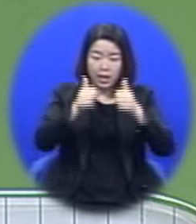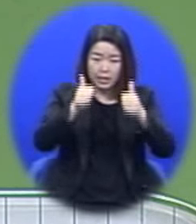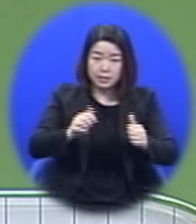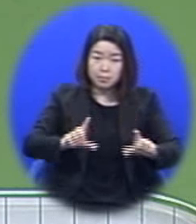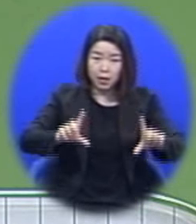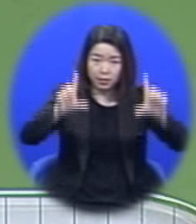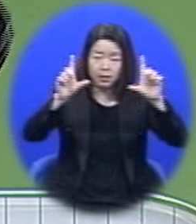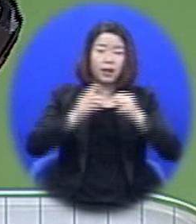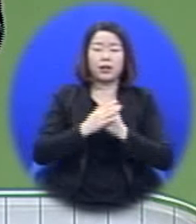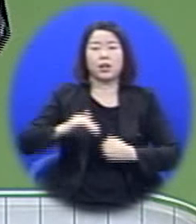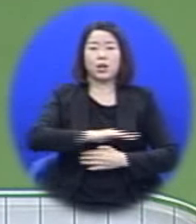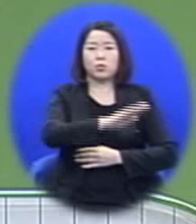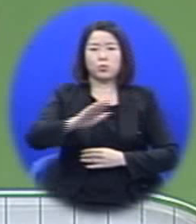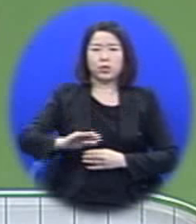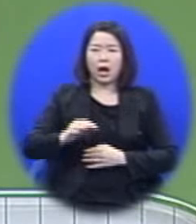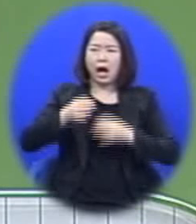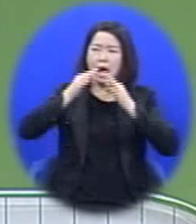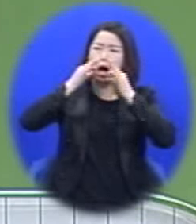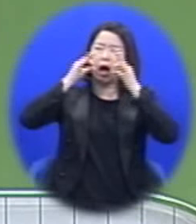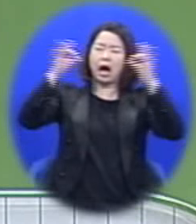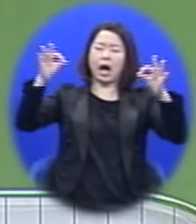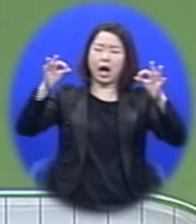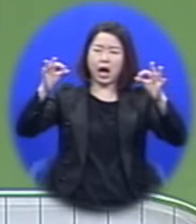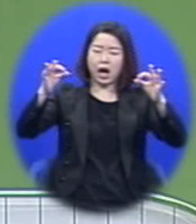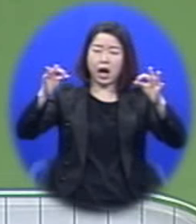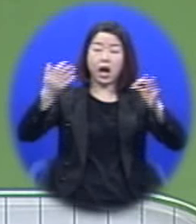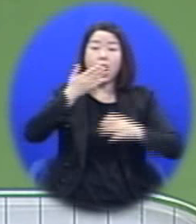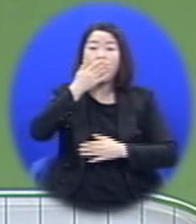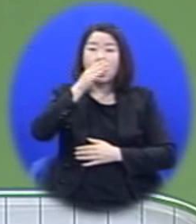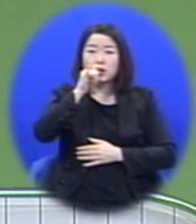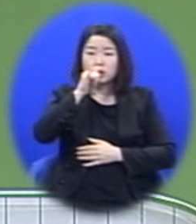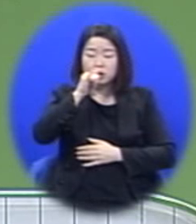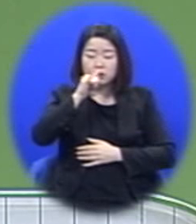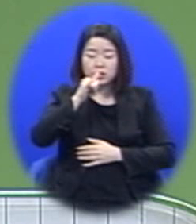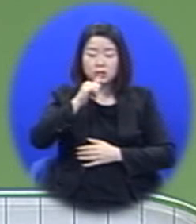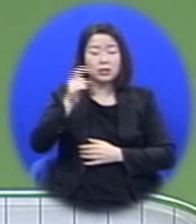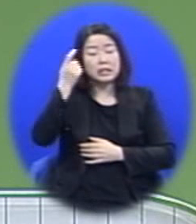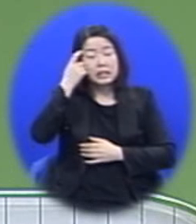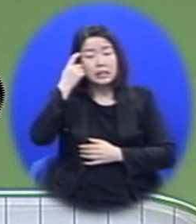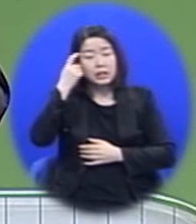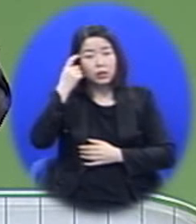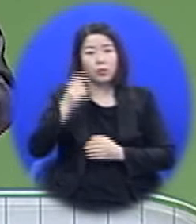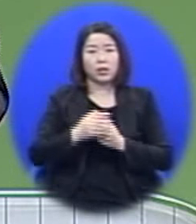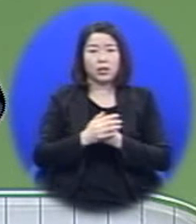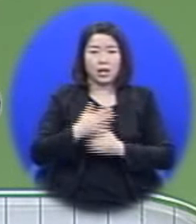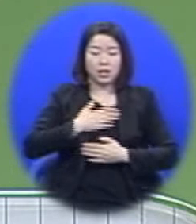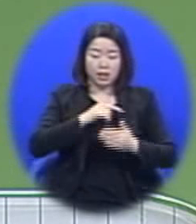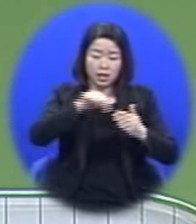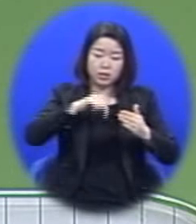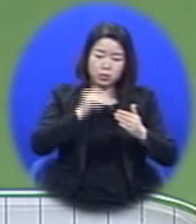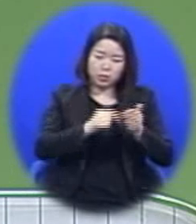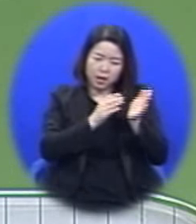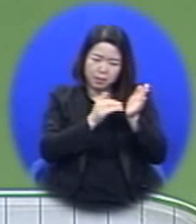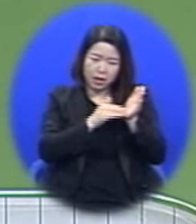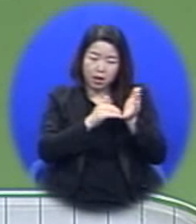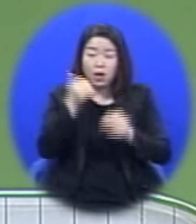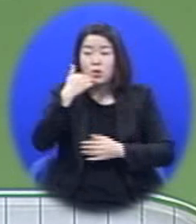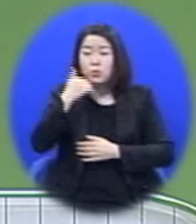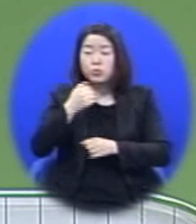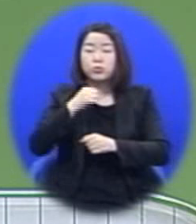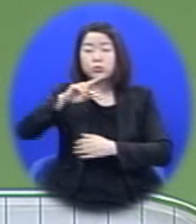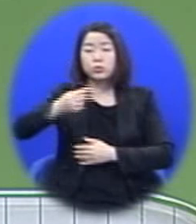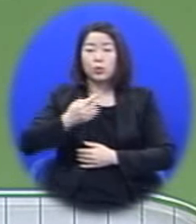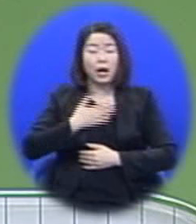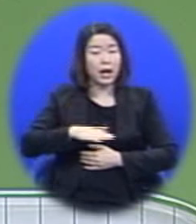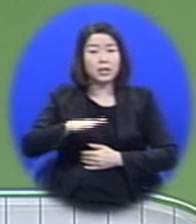심판날에 우리가 악하는 비명소리를 지를 수밖에 없는 것은 내 속에 은밀한 것, 누구도 알지 못한 것,